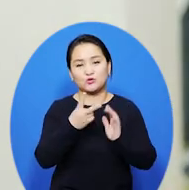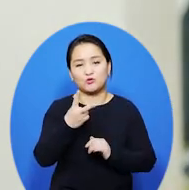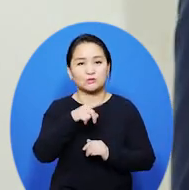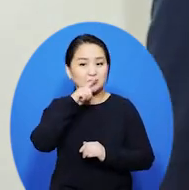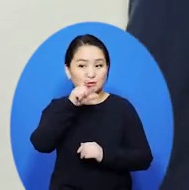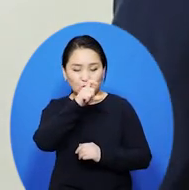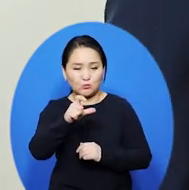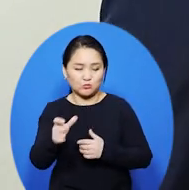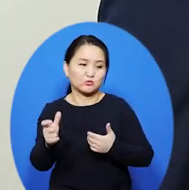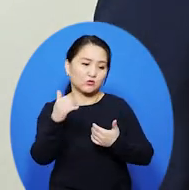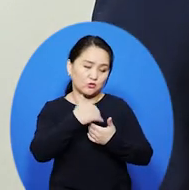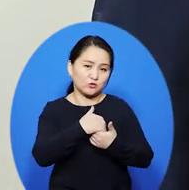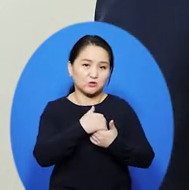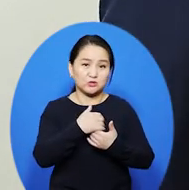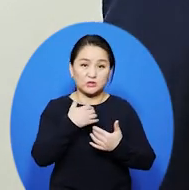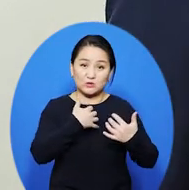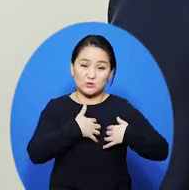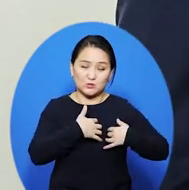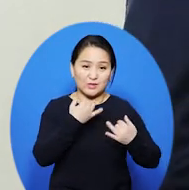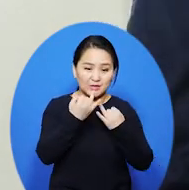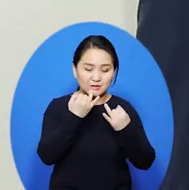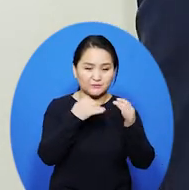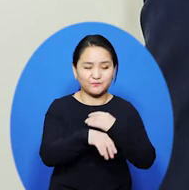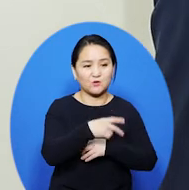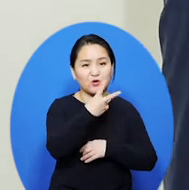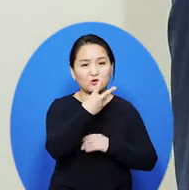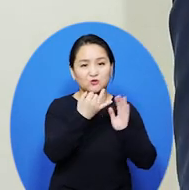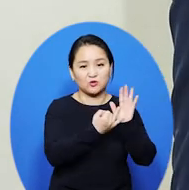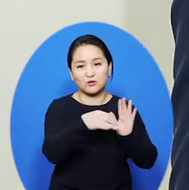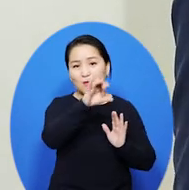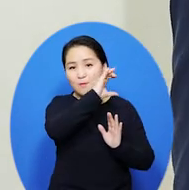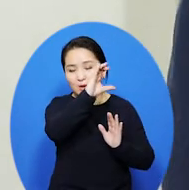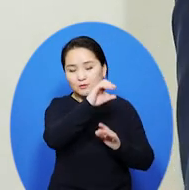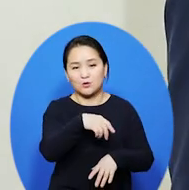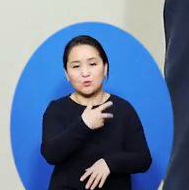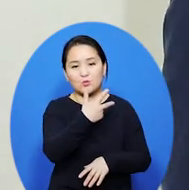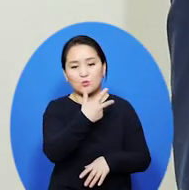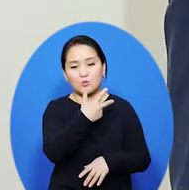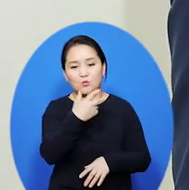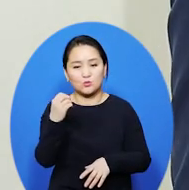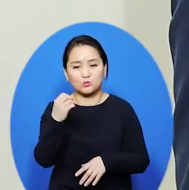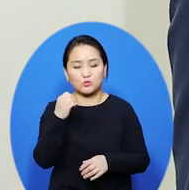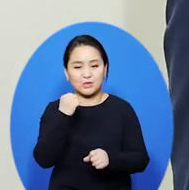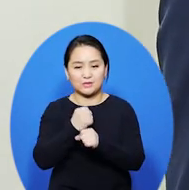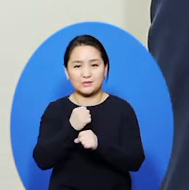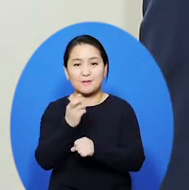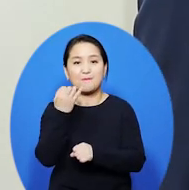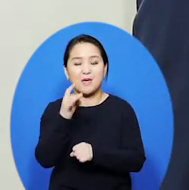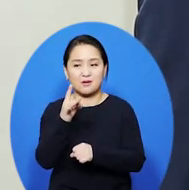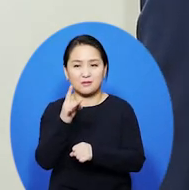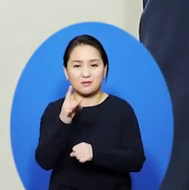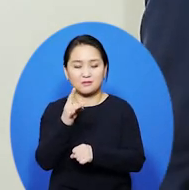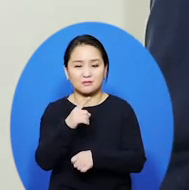бол энэ шуурхай ажилд амруулсан. За нэг 27 байгууллагын нэг 300-аад ажлын байрн